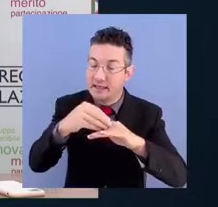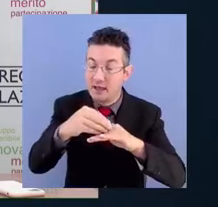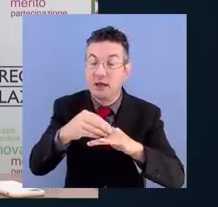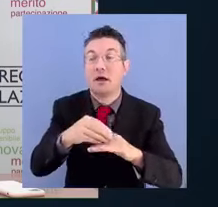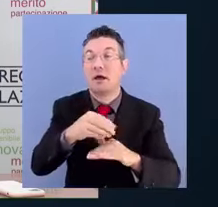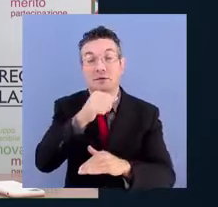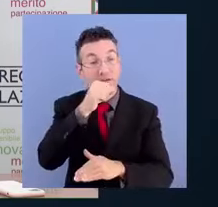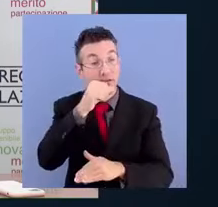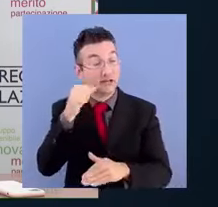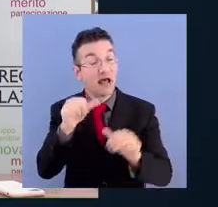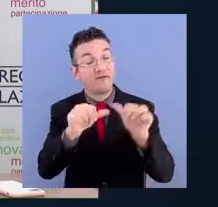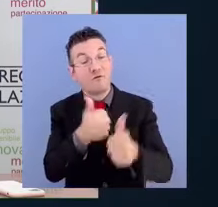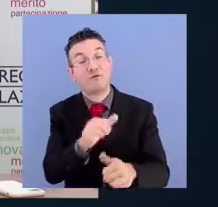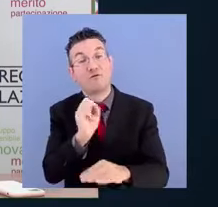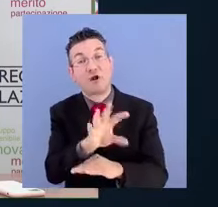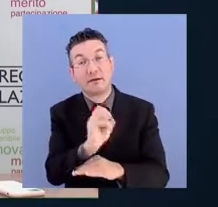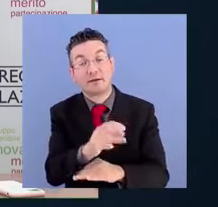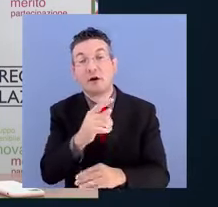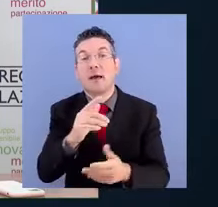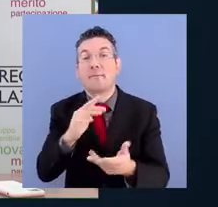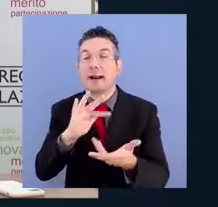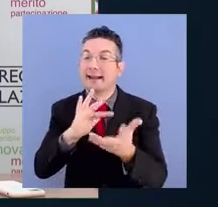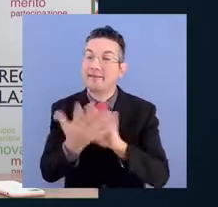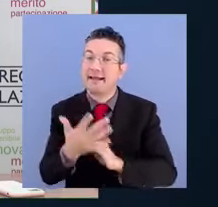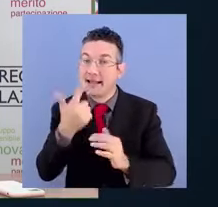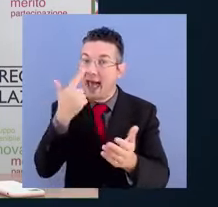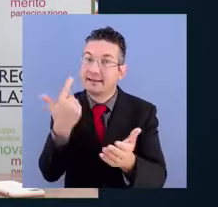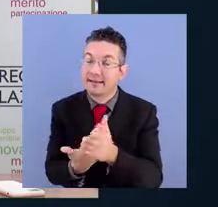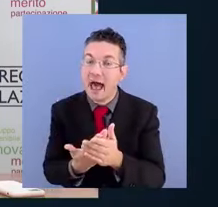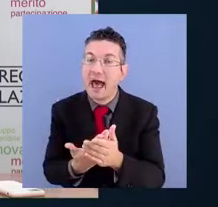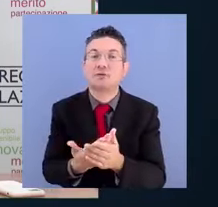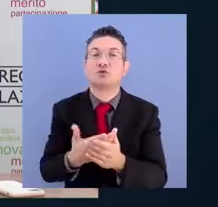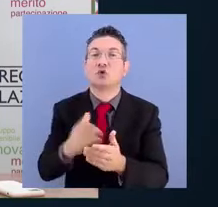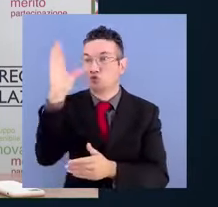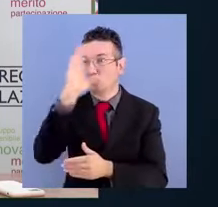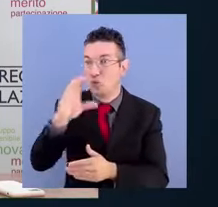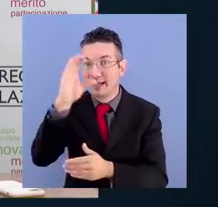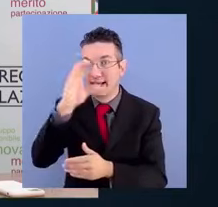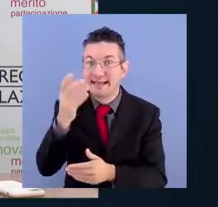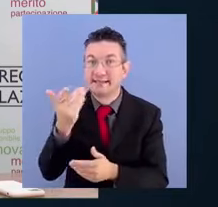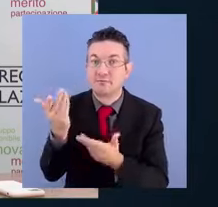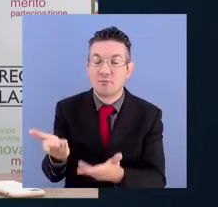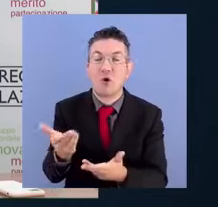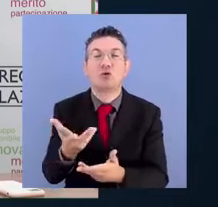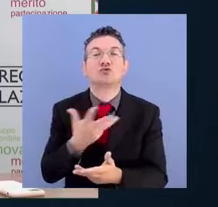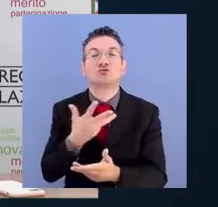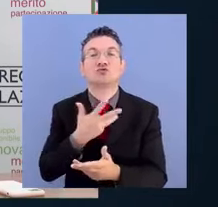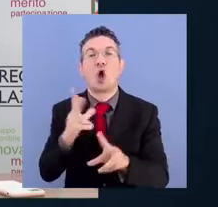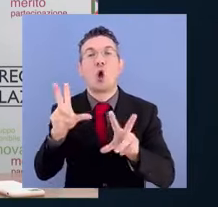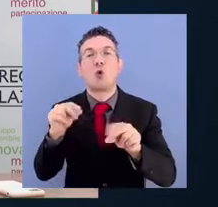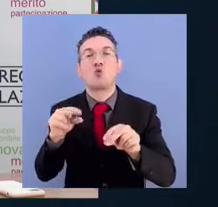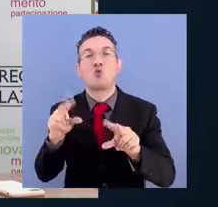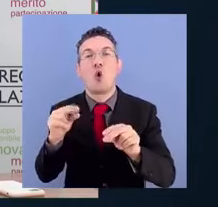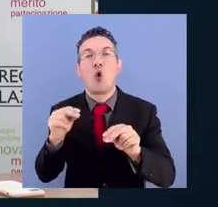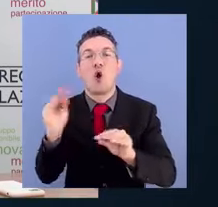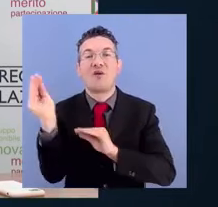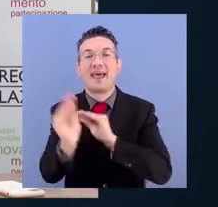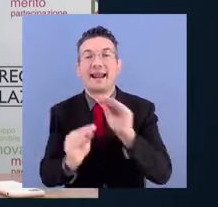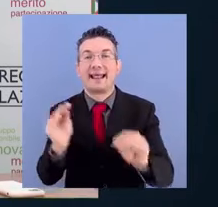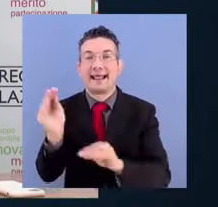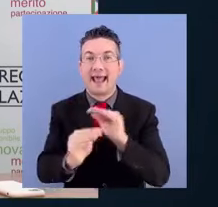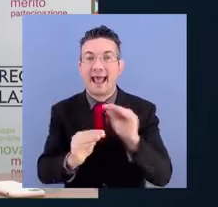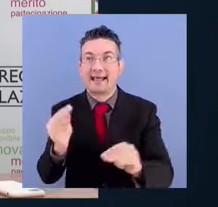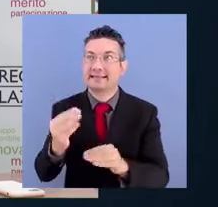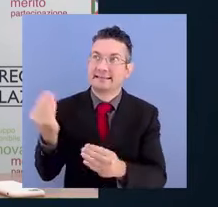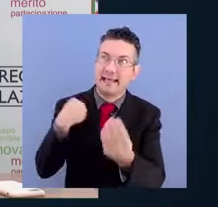e adeguare anche l'offerta turistica alla nuova domanda ea ea quello che ci chiedono